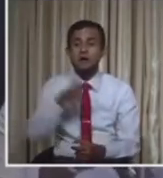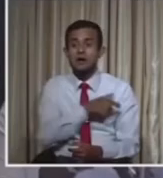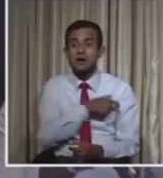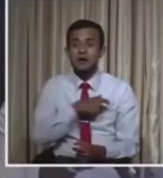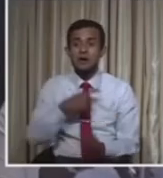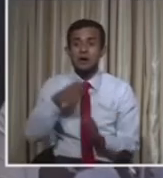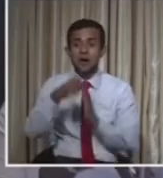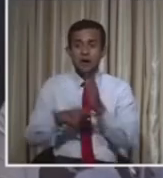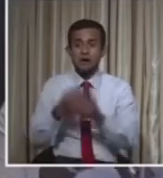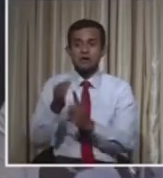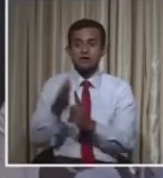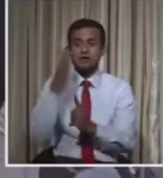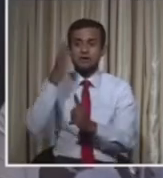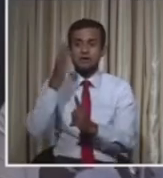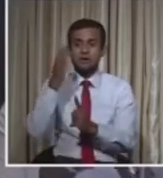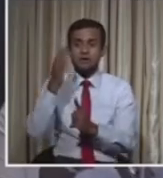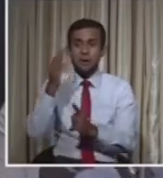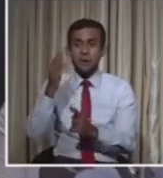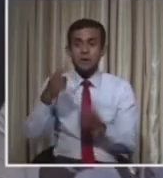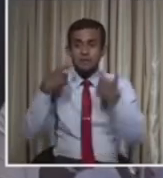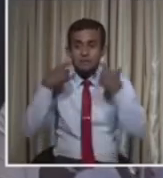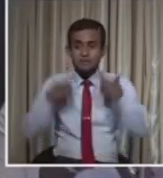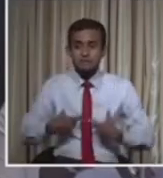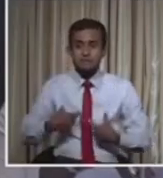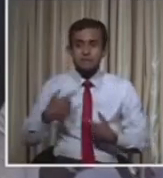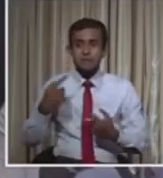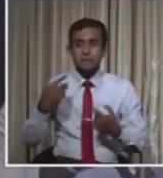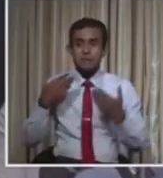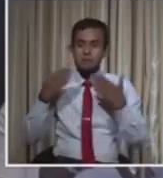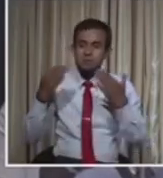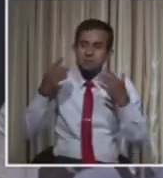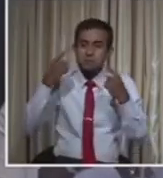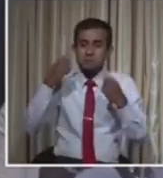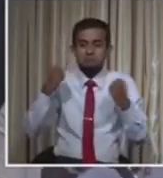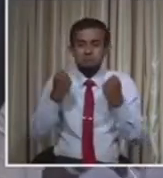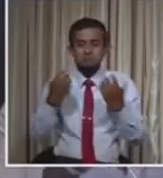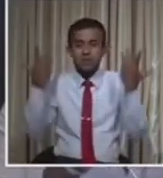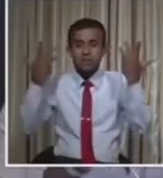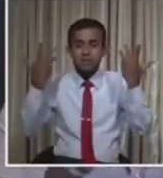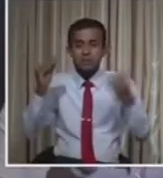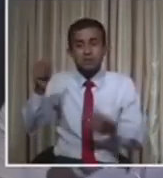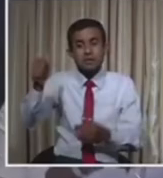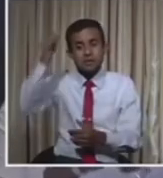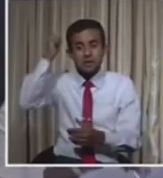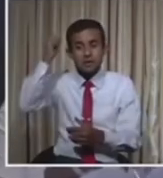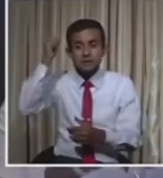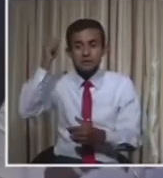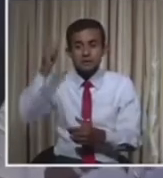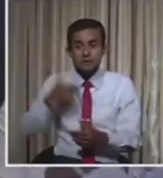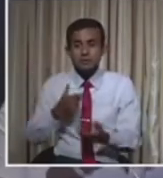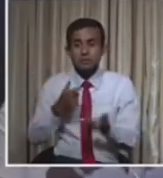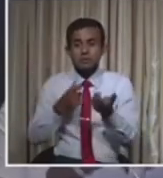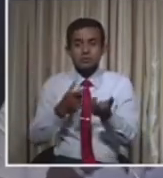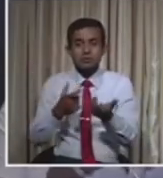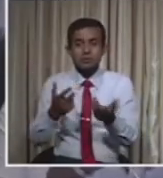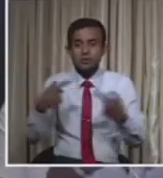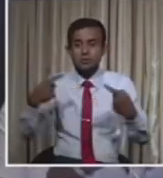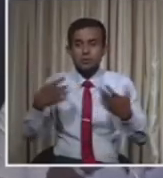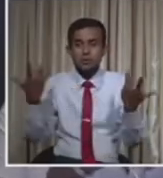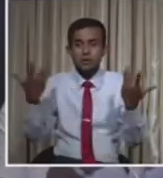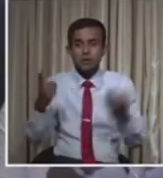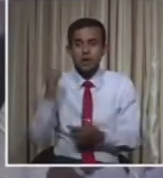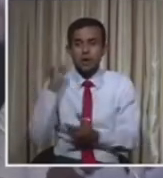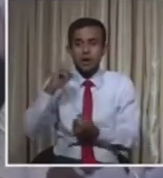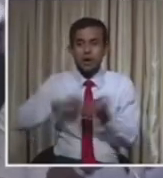රටේ ජනාධිපති මහින්ද රාජපක්ෂේ කොන්ද බල නැති වුණා නම් එදා මම කරන්නේ නැහැ යුද්ධය මම